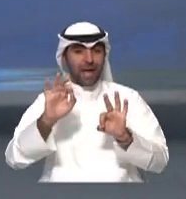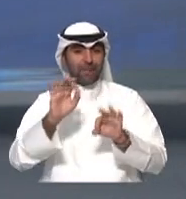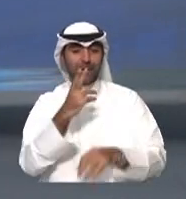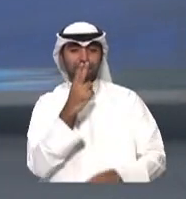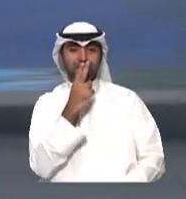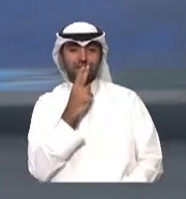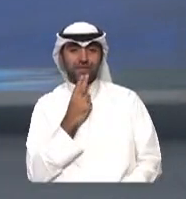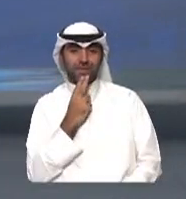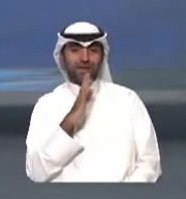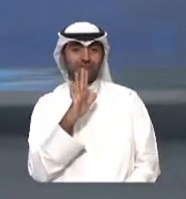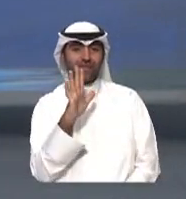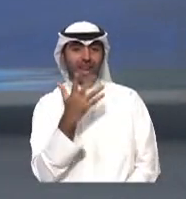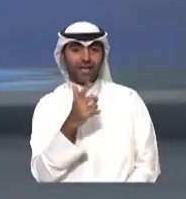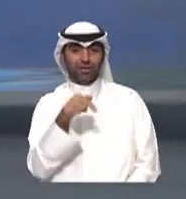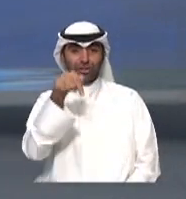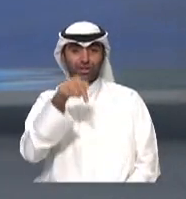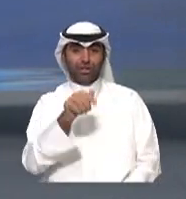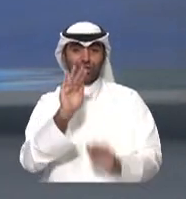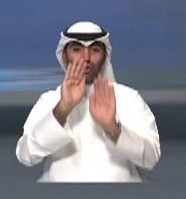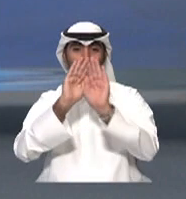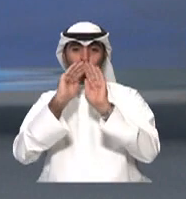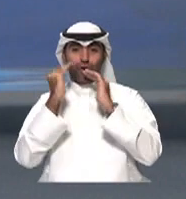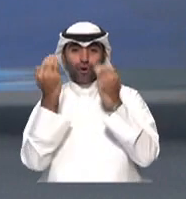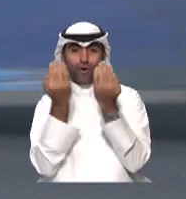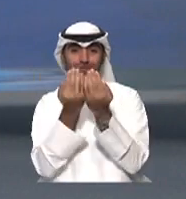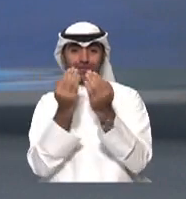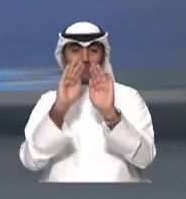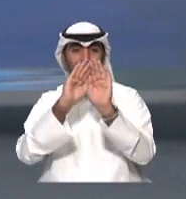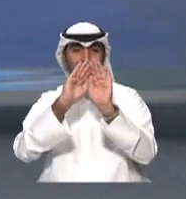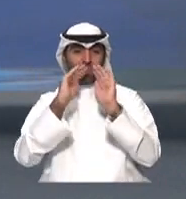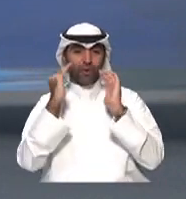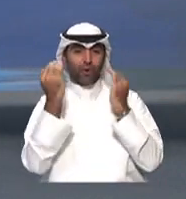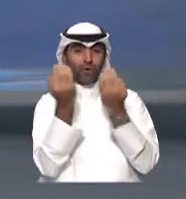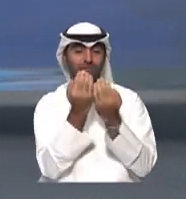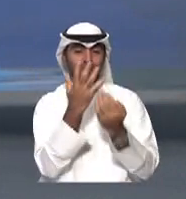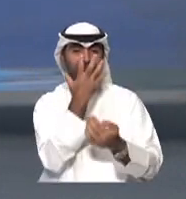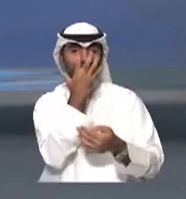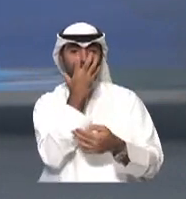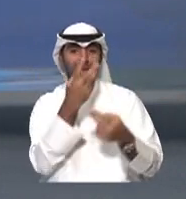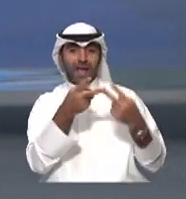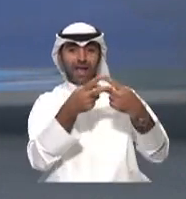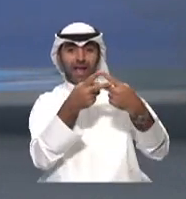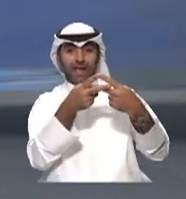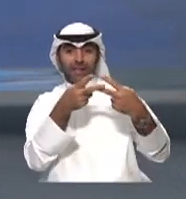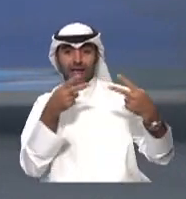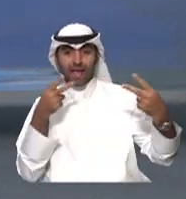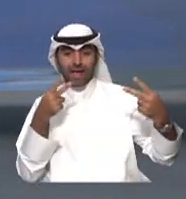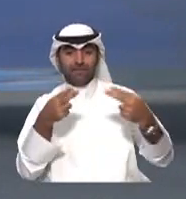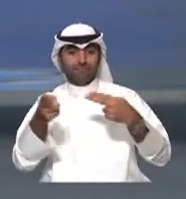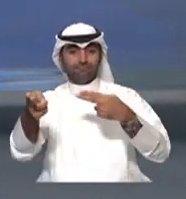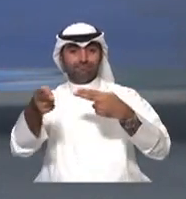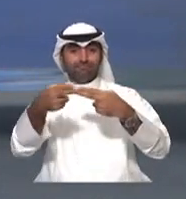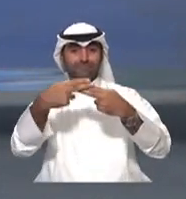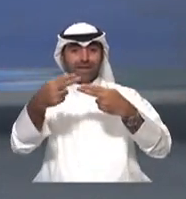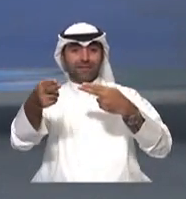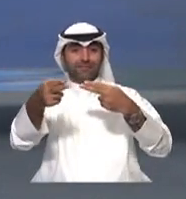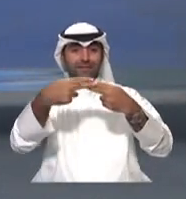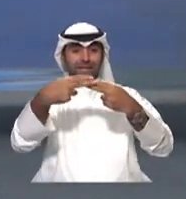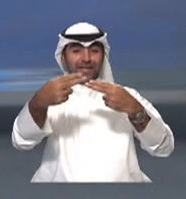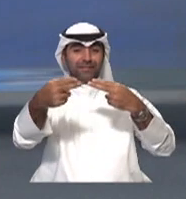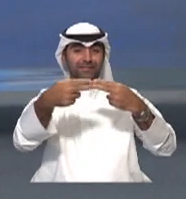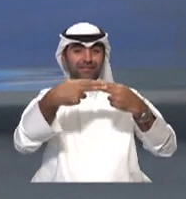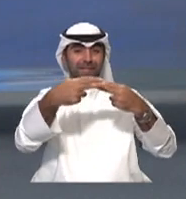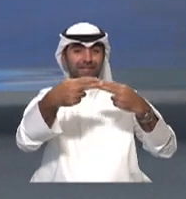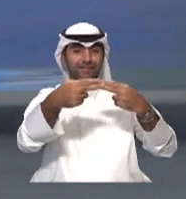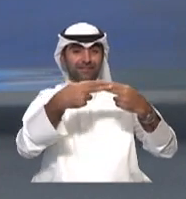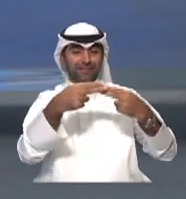لمرضى كورونا، فيما أعلن مستشفى الأميري إغلاق آخر وحدة للعناية المركزة